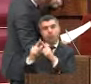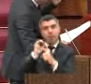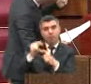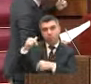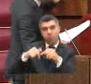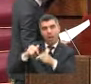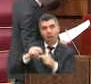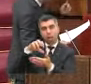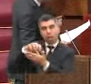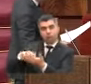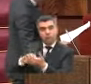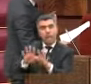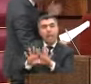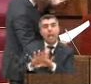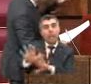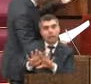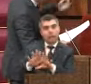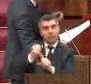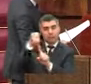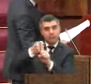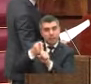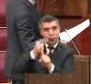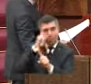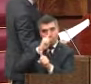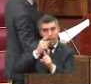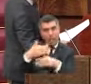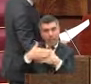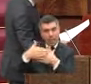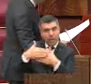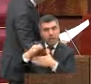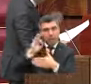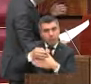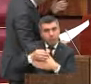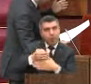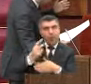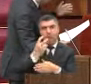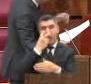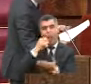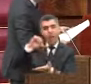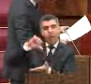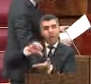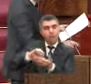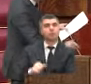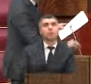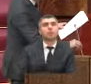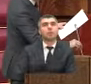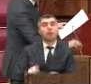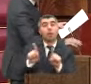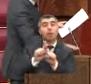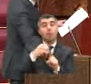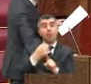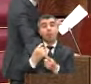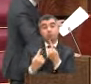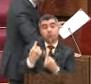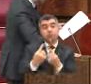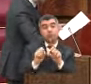الأشغال، أكادير أكثر من 10% الأشغال، وإن شاء الله تقدم الدراسات التقنية بالنسبة للعيون. هناك استراتيجية وطنية كذلك